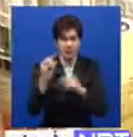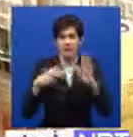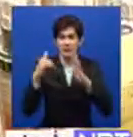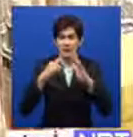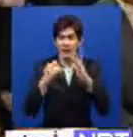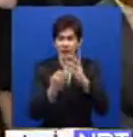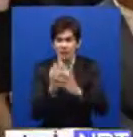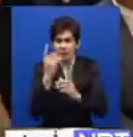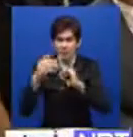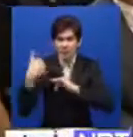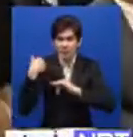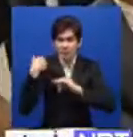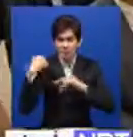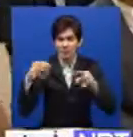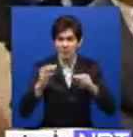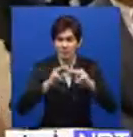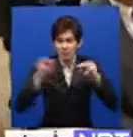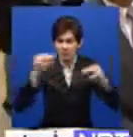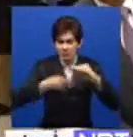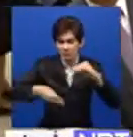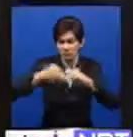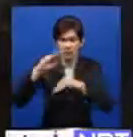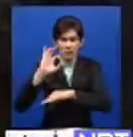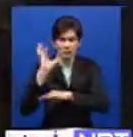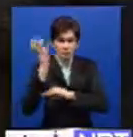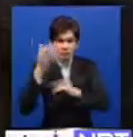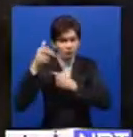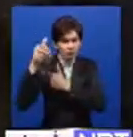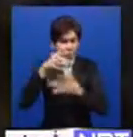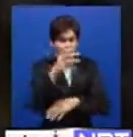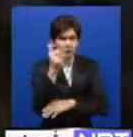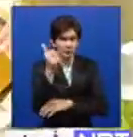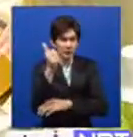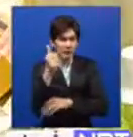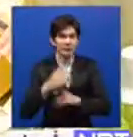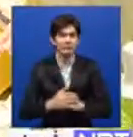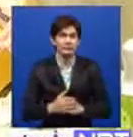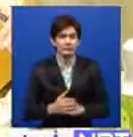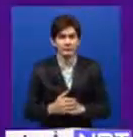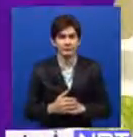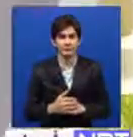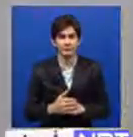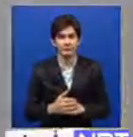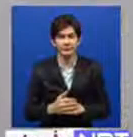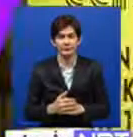ร้างมูลค่าเพิ่มยกระดับมาตรฐานสากลเพื่อผลักดันสู่ธุรกิจส่งออกในตลาดอาเซียนและตลาดโลก